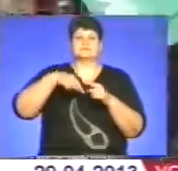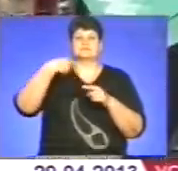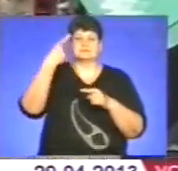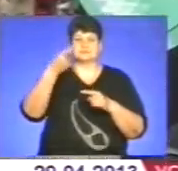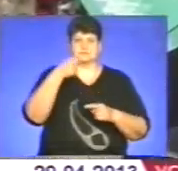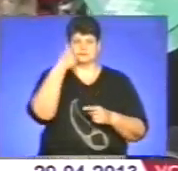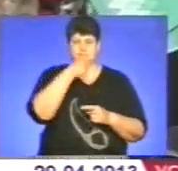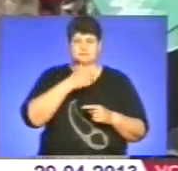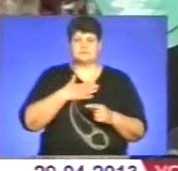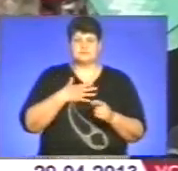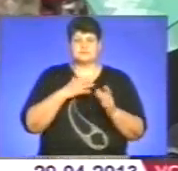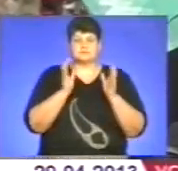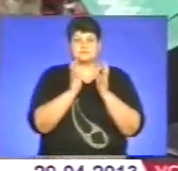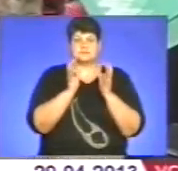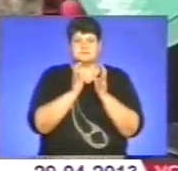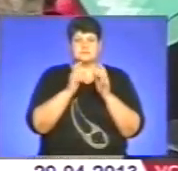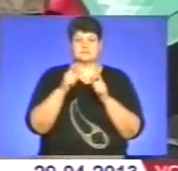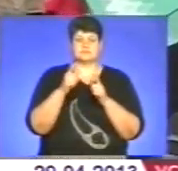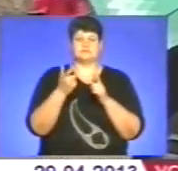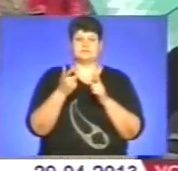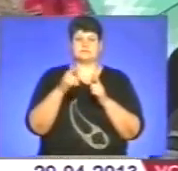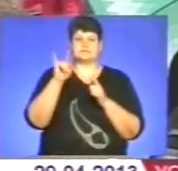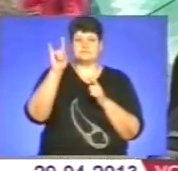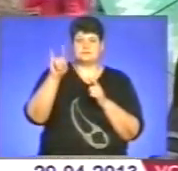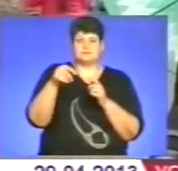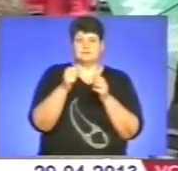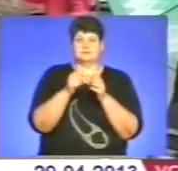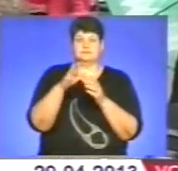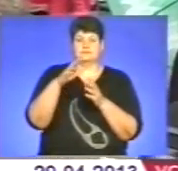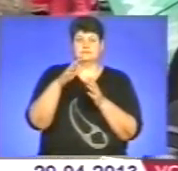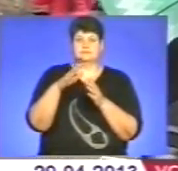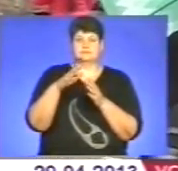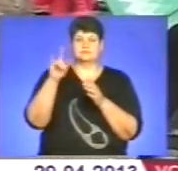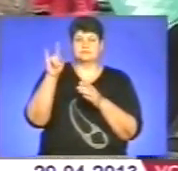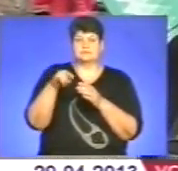Я зберігаю на вікні у вазі. До наступного